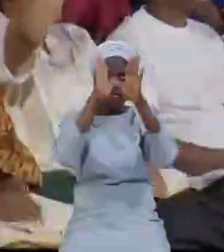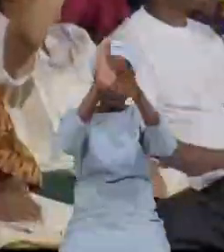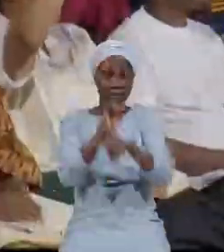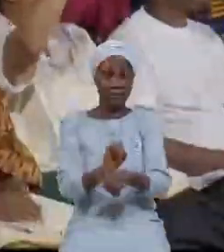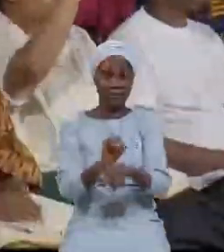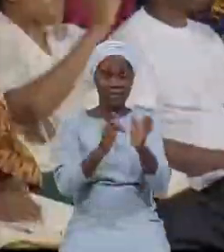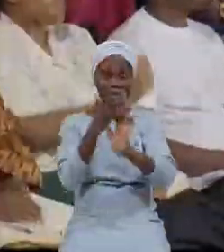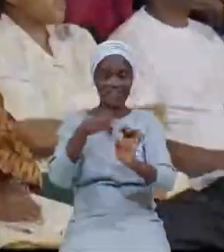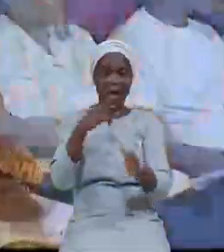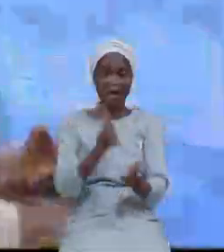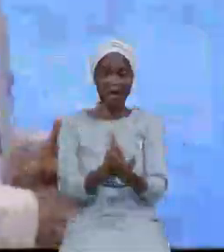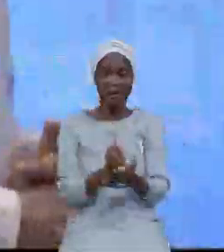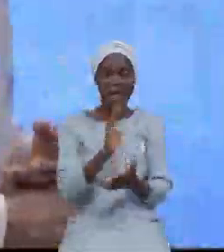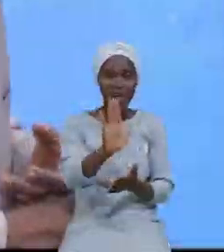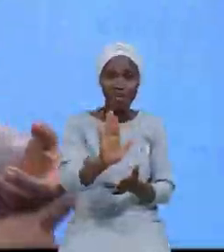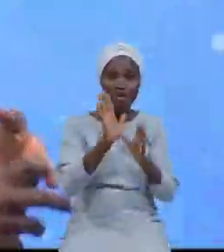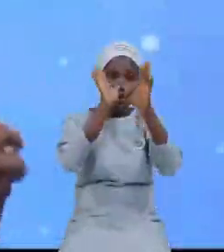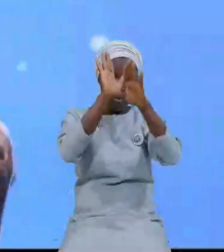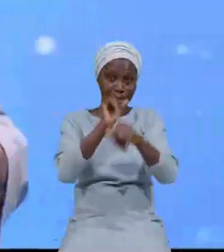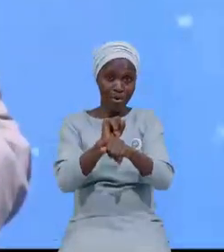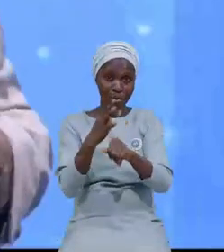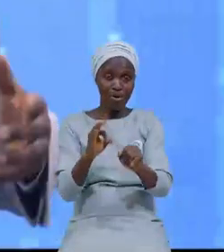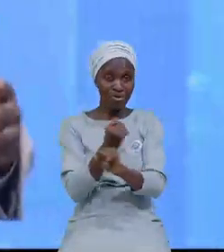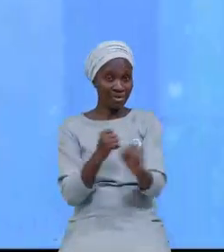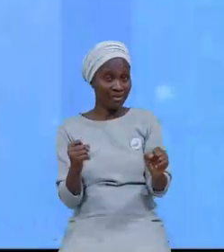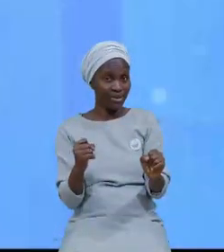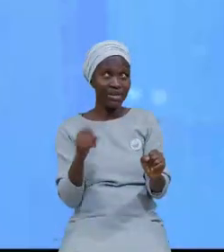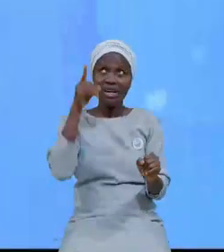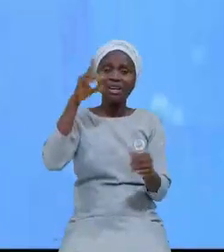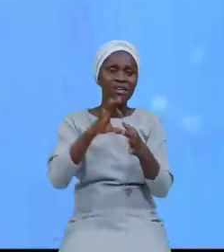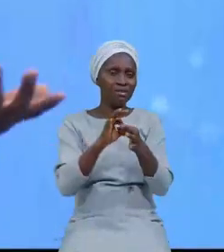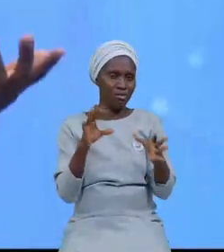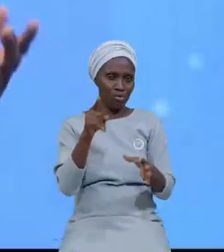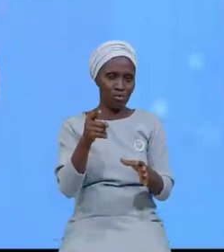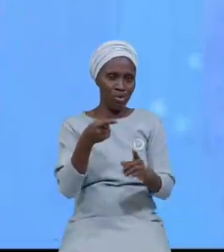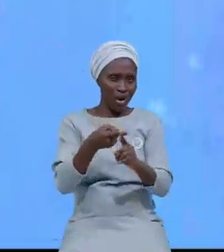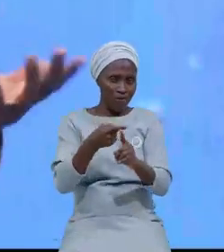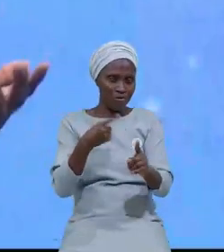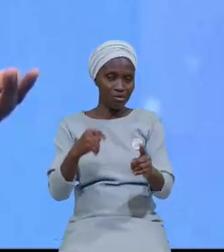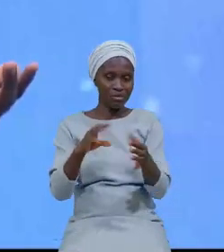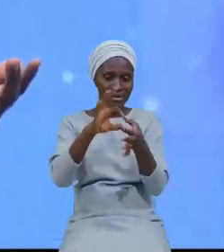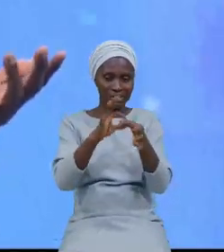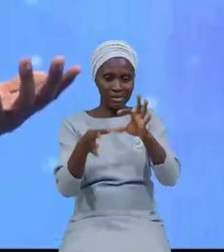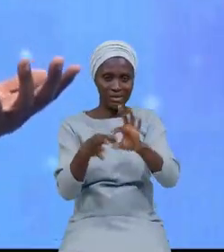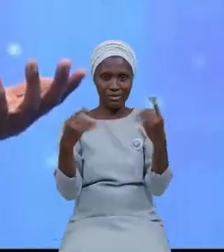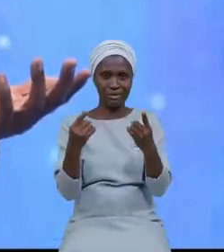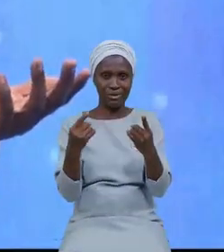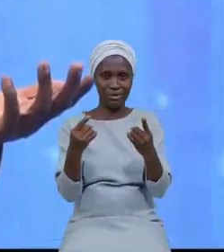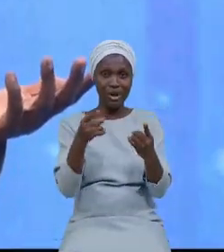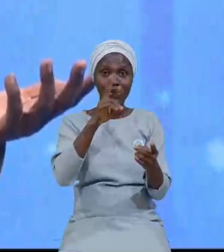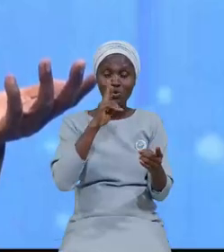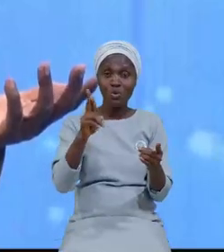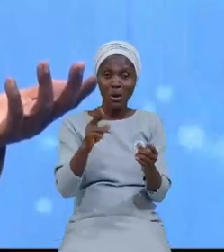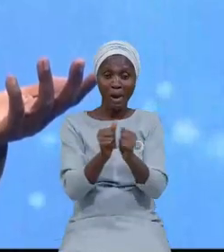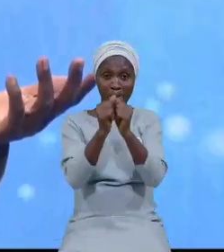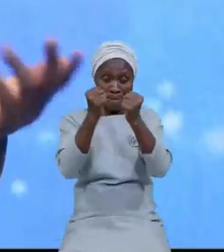de miracle miracle du salut il te déle des chînes du péché tu